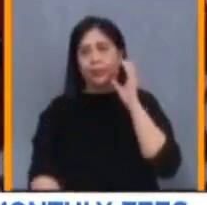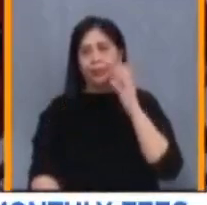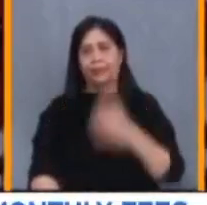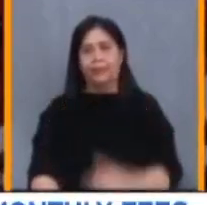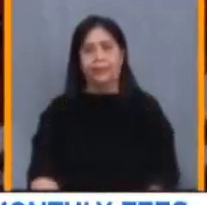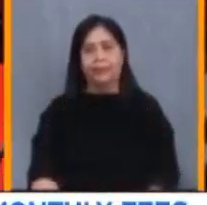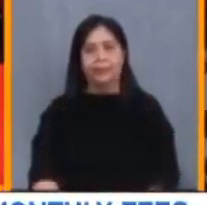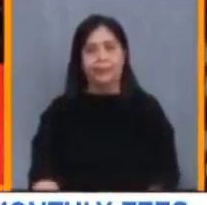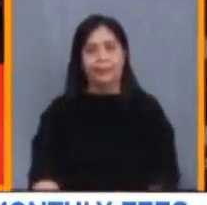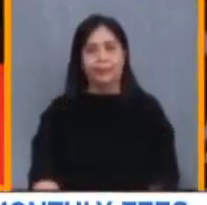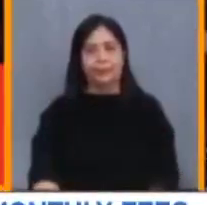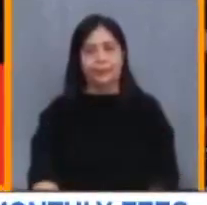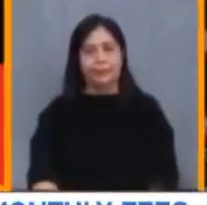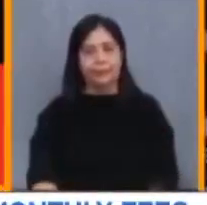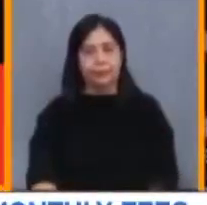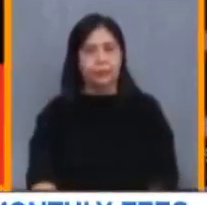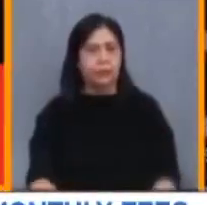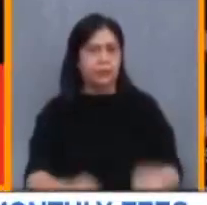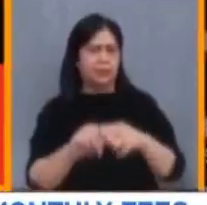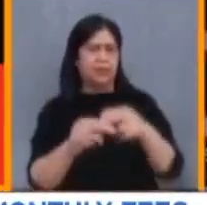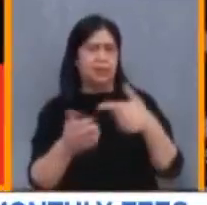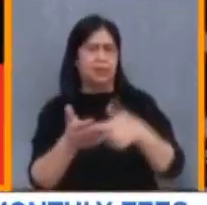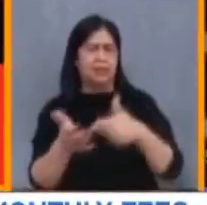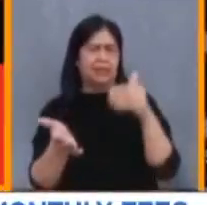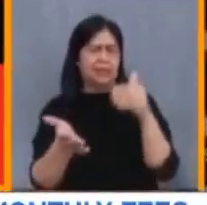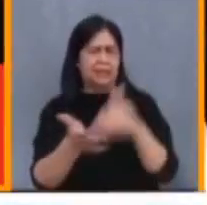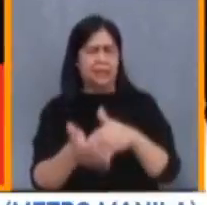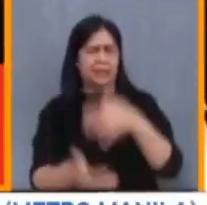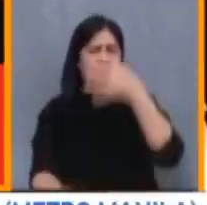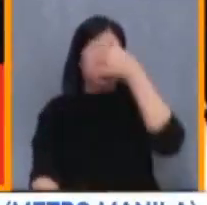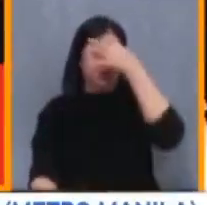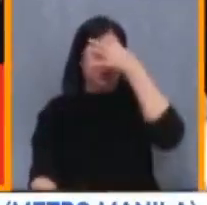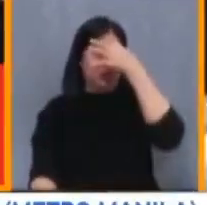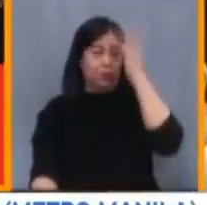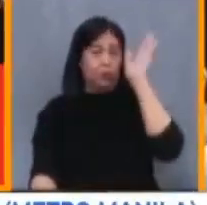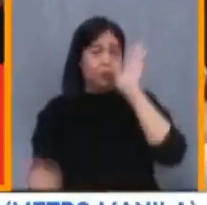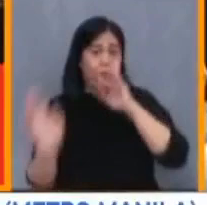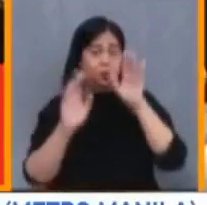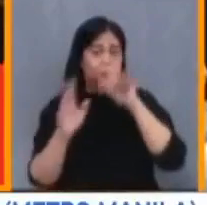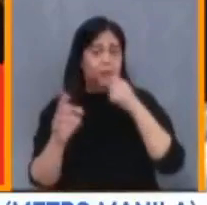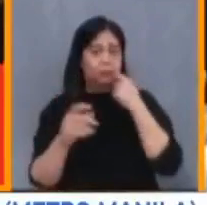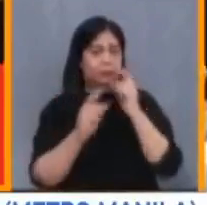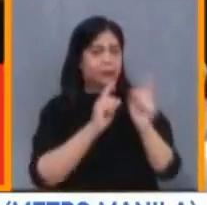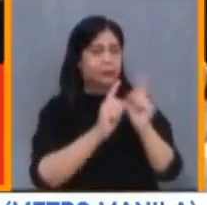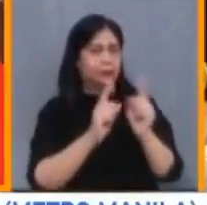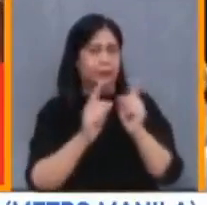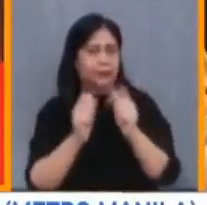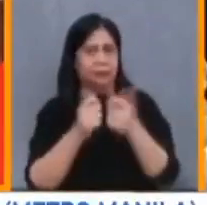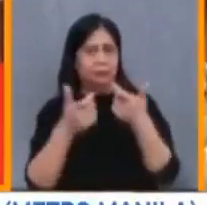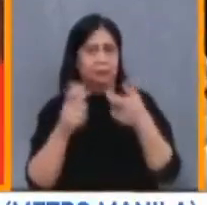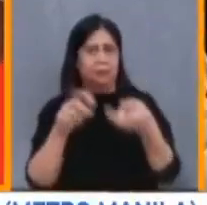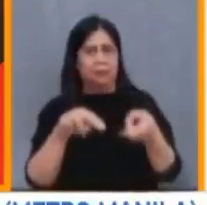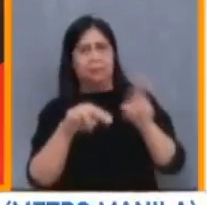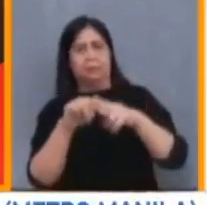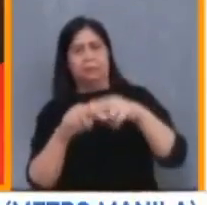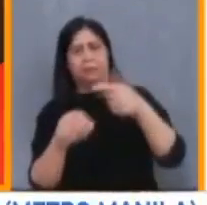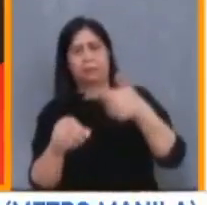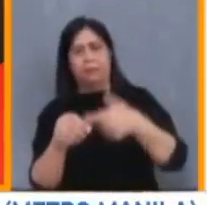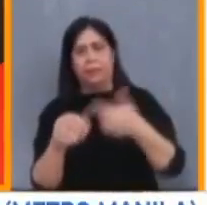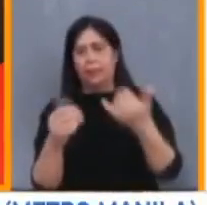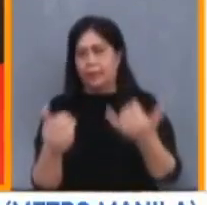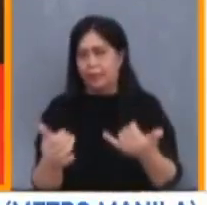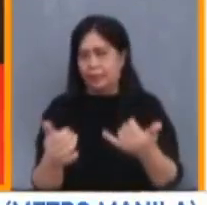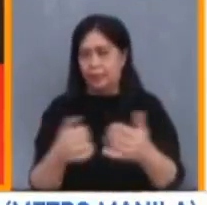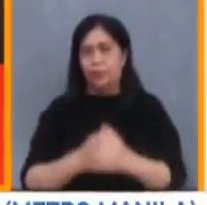Taas presyo na naman! Napaaray ang mga tsuper na aming nakausap sa malakihang oil price hike ngayong araw. Ang